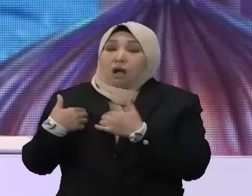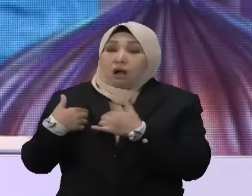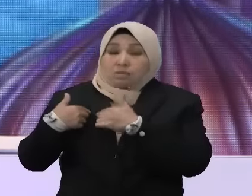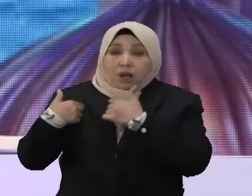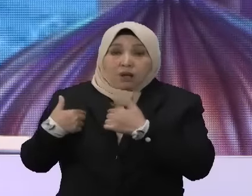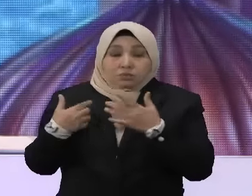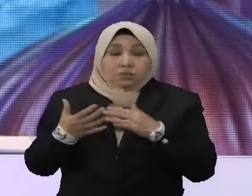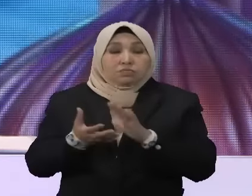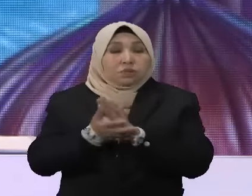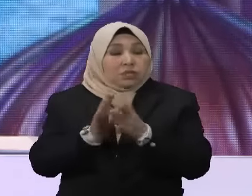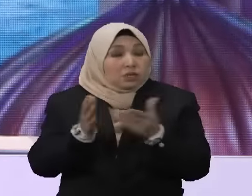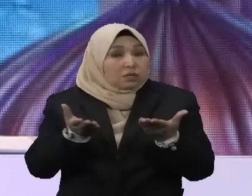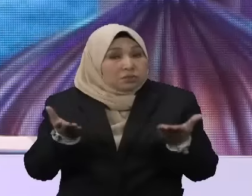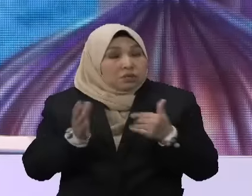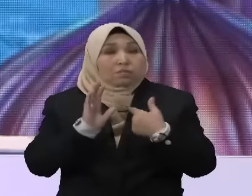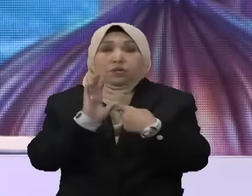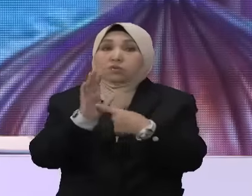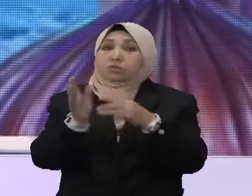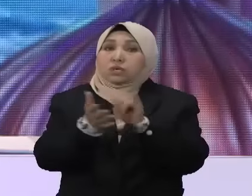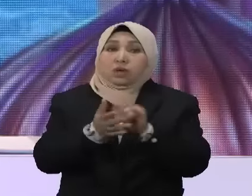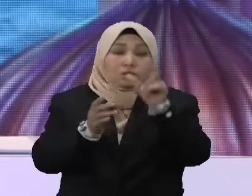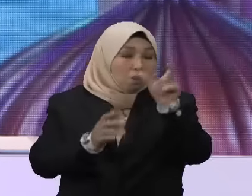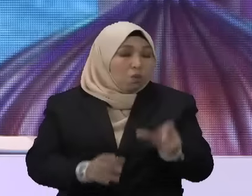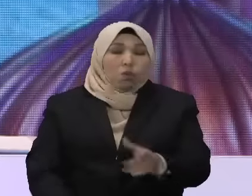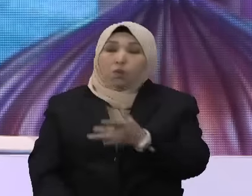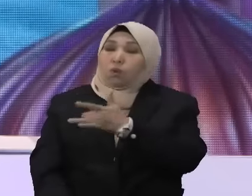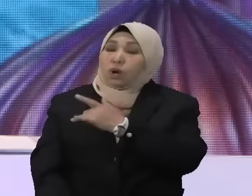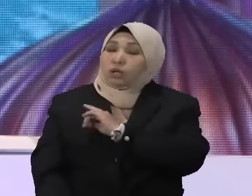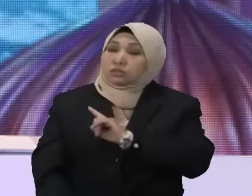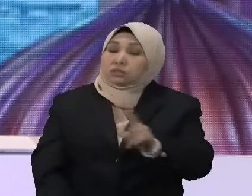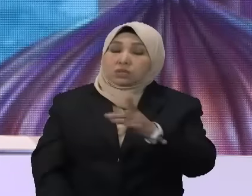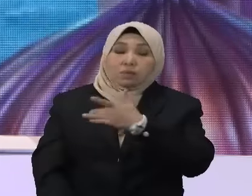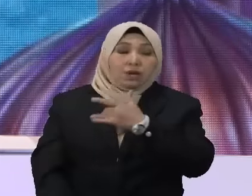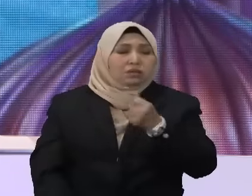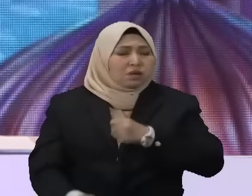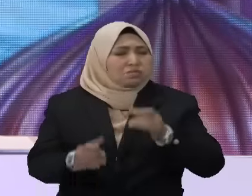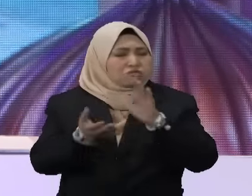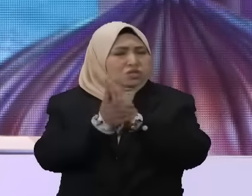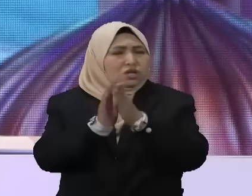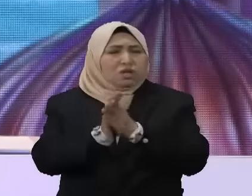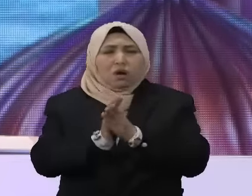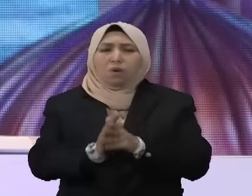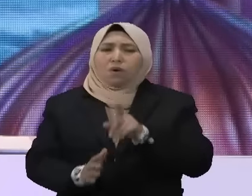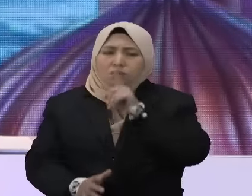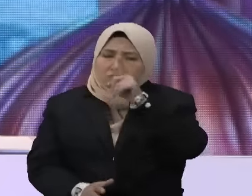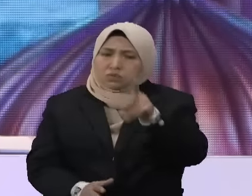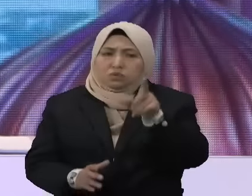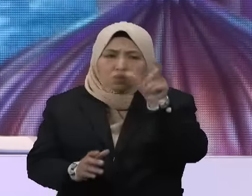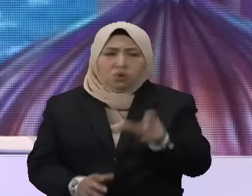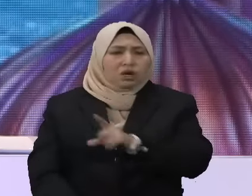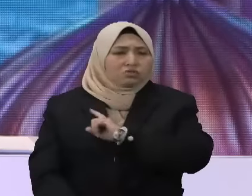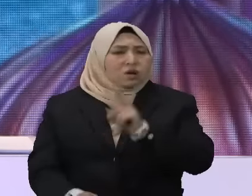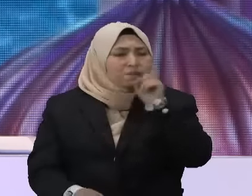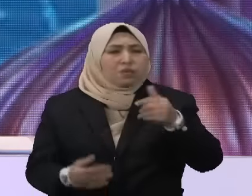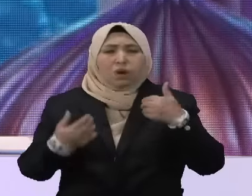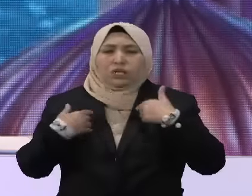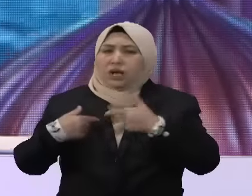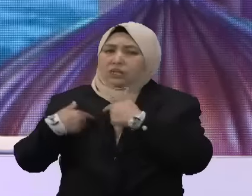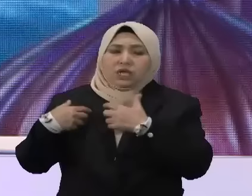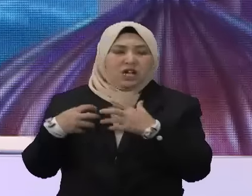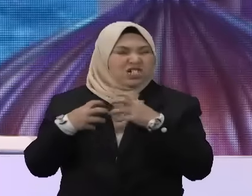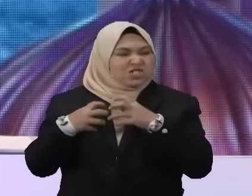mereka. Di sini menunjukkan bahawasanya orang mukmin yang sejati itu, untuk menjadi seorang mukmin yang sejati, dia perlu ada hati yang tidak